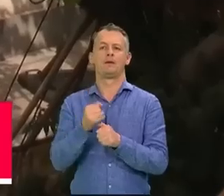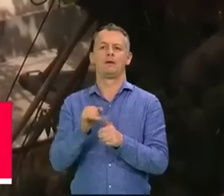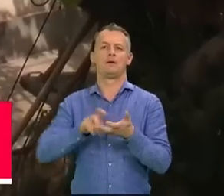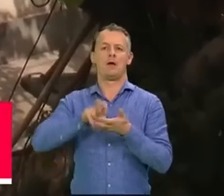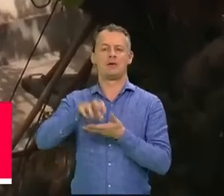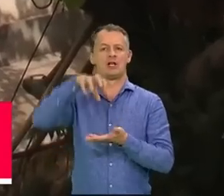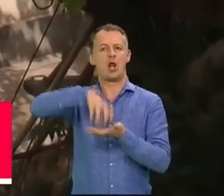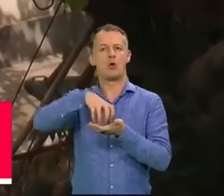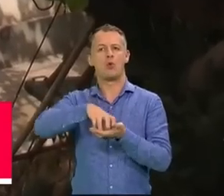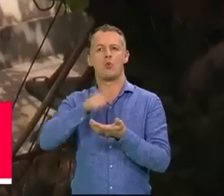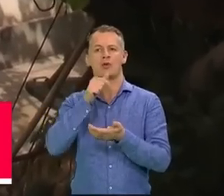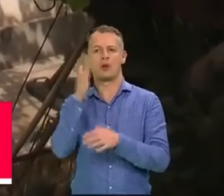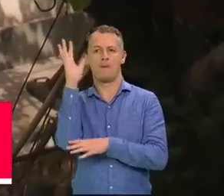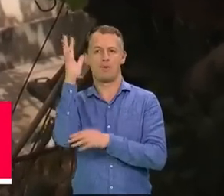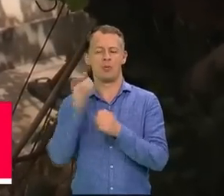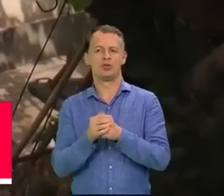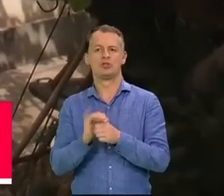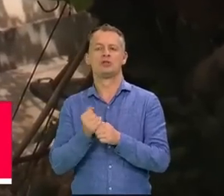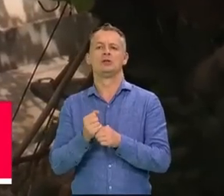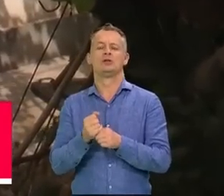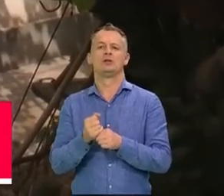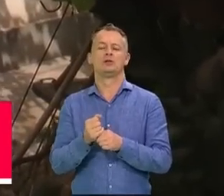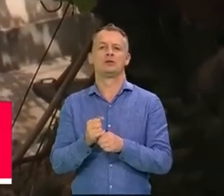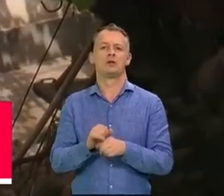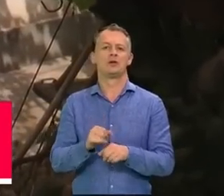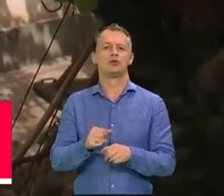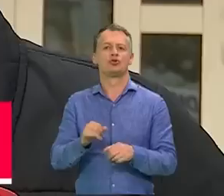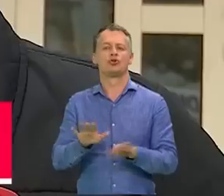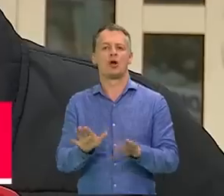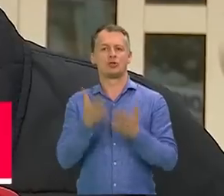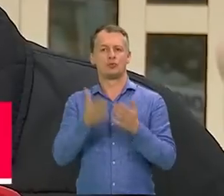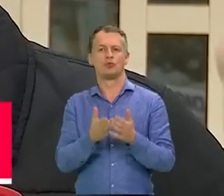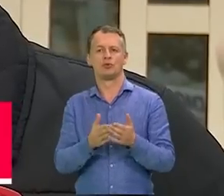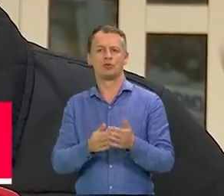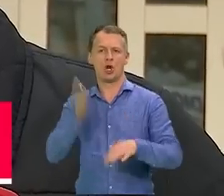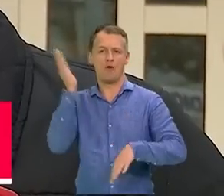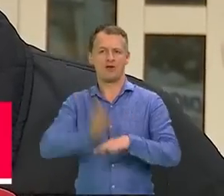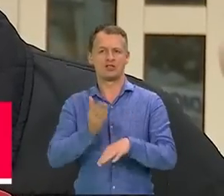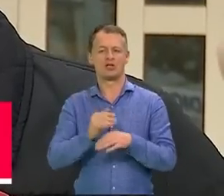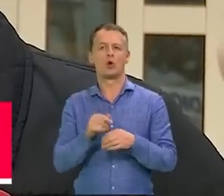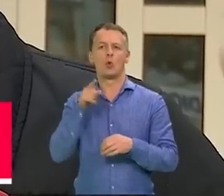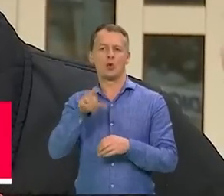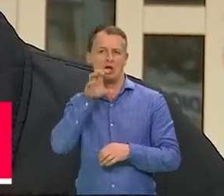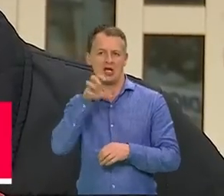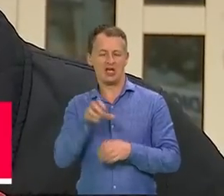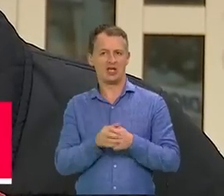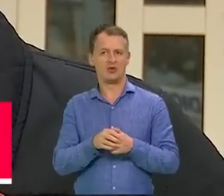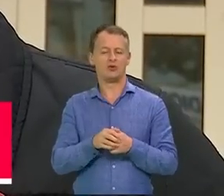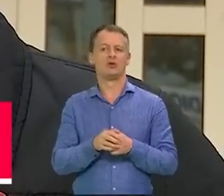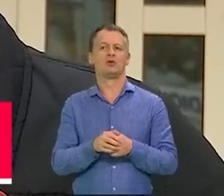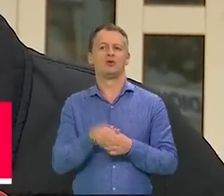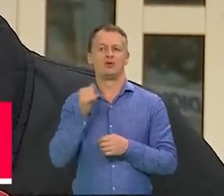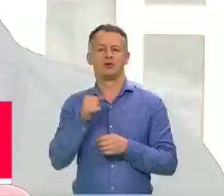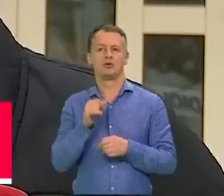în lanț un câine rasă comună pe care l-a snopit în bătaie. Găsind aici pe pat o pisică din rasă comună,